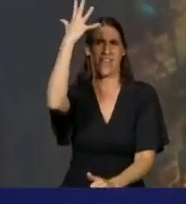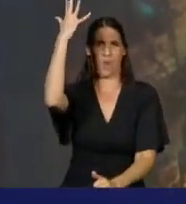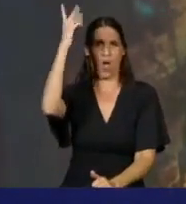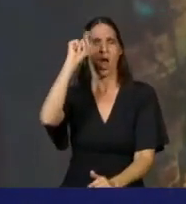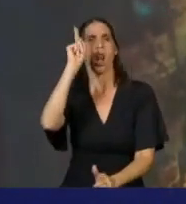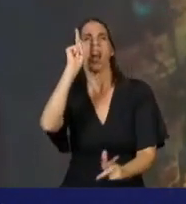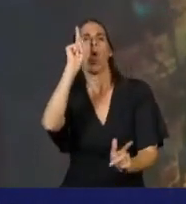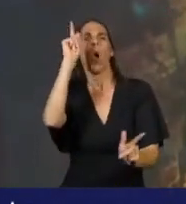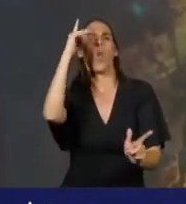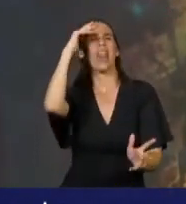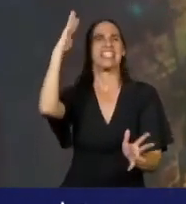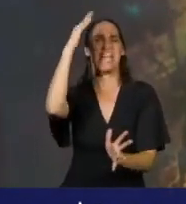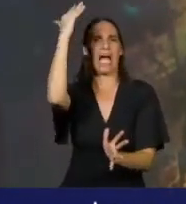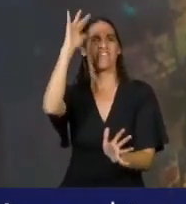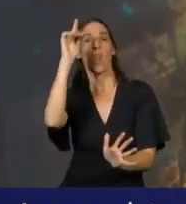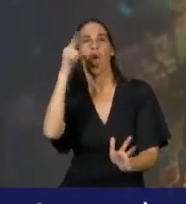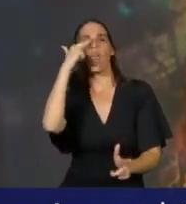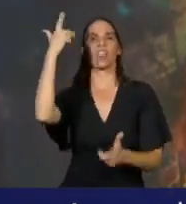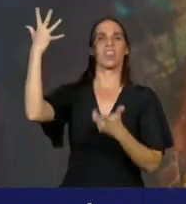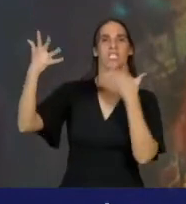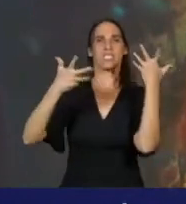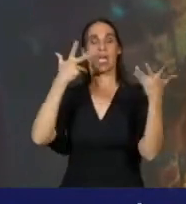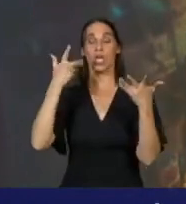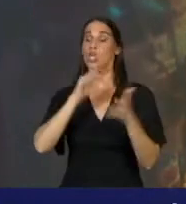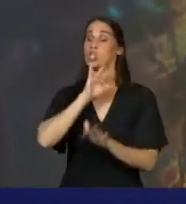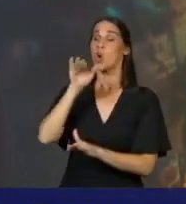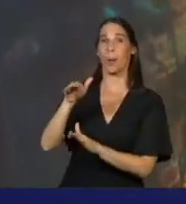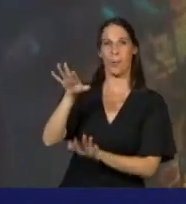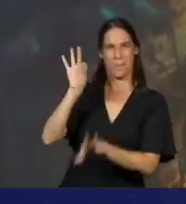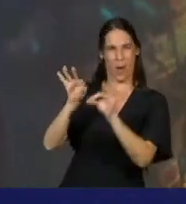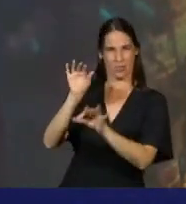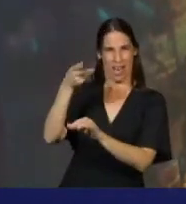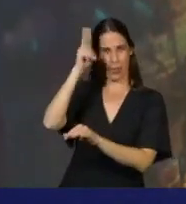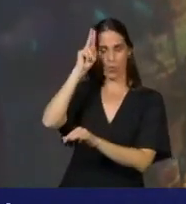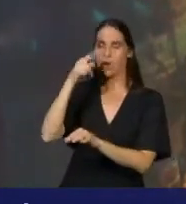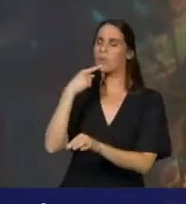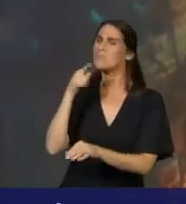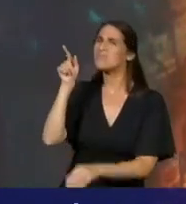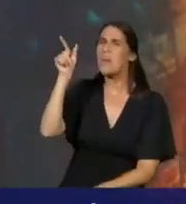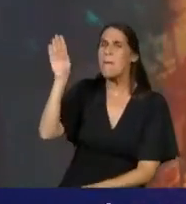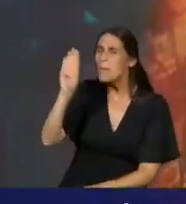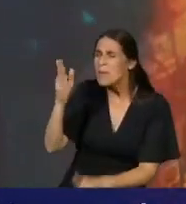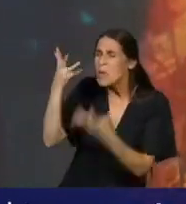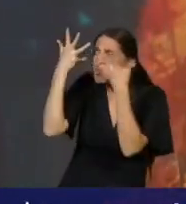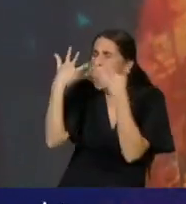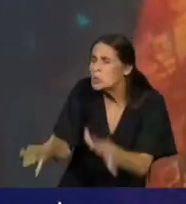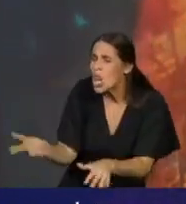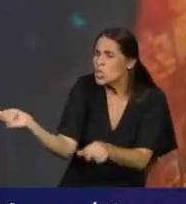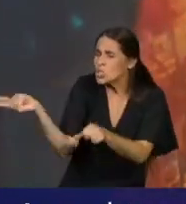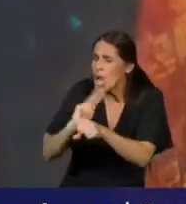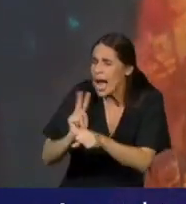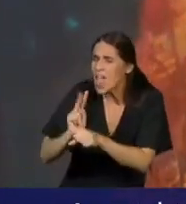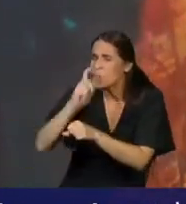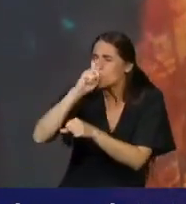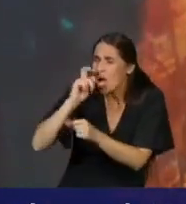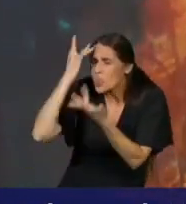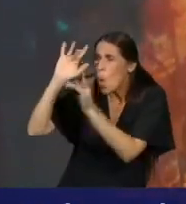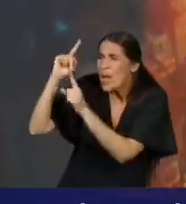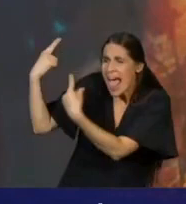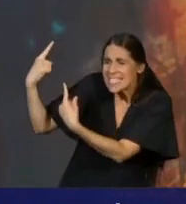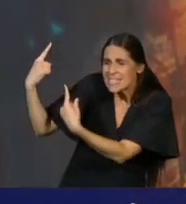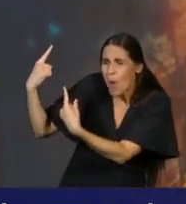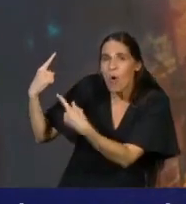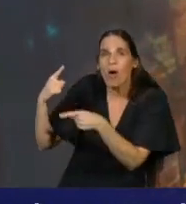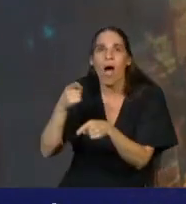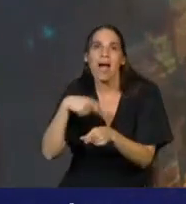ולא להתנשא. כשאנחנו אומרים למצביעי הליכוד, נתניהו אדם כושל ושקרן ומושחת שדואג רק לעצמו,